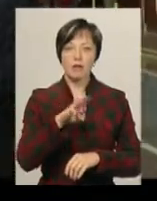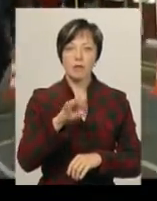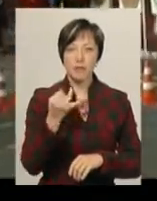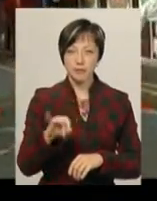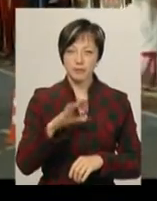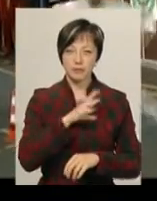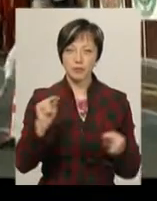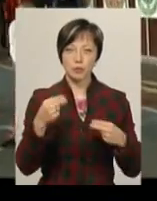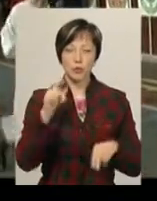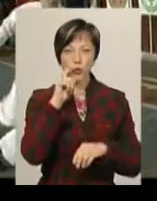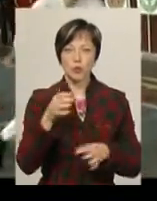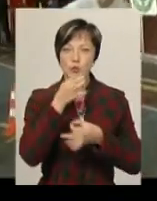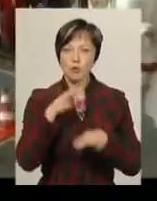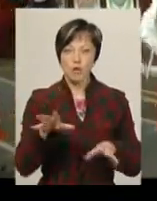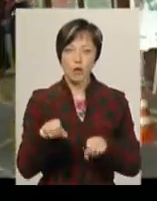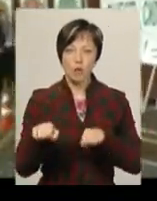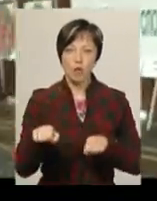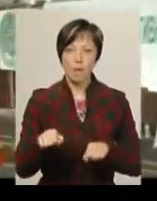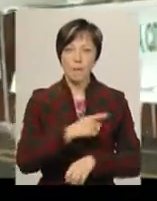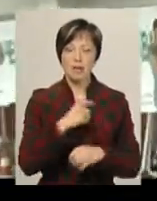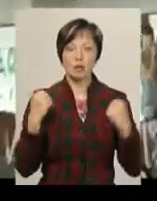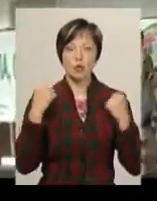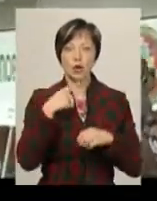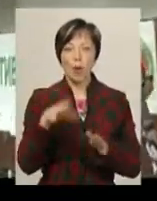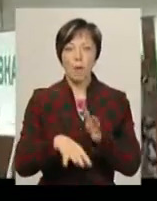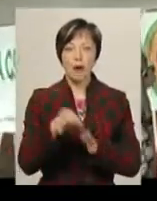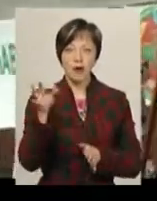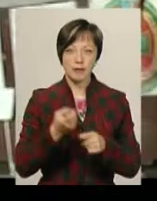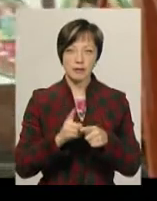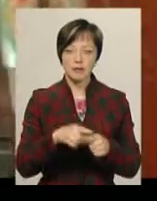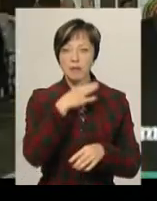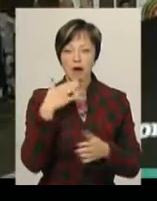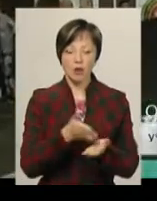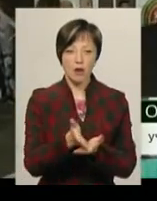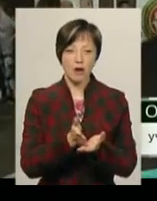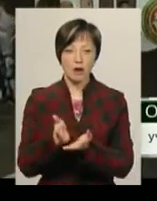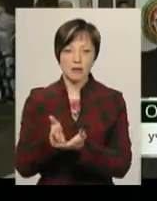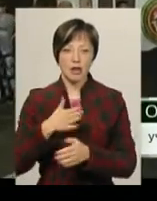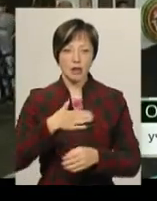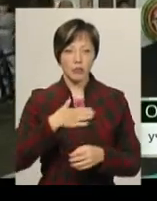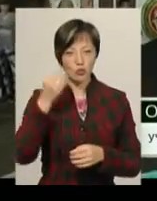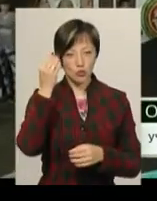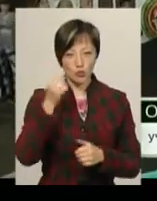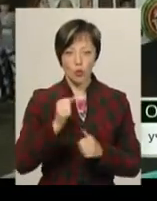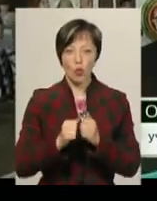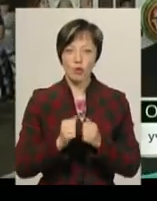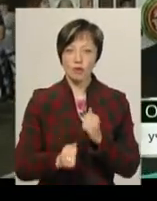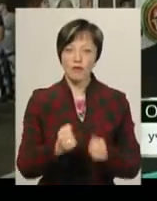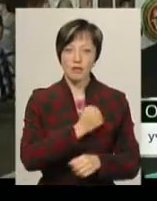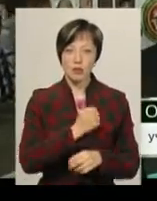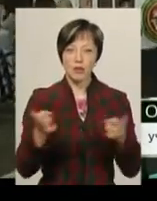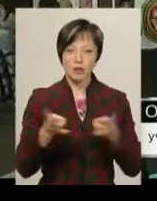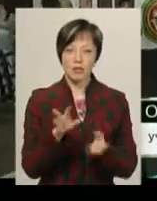став чемпіоном України з універсального бою. Майстер спорту каже, обрав онібій за його багатогранність. На мою думку, для кожного військового потрібно так